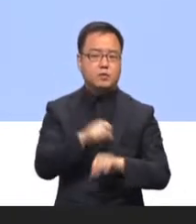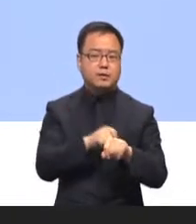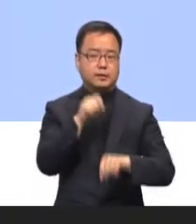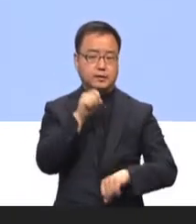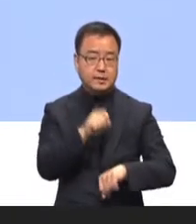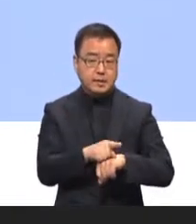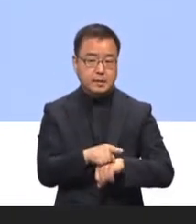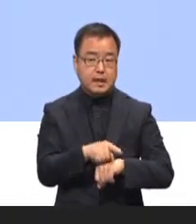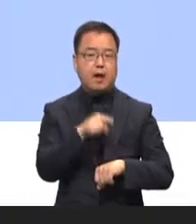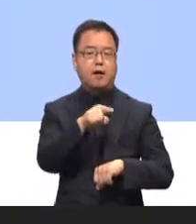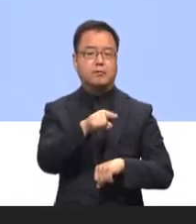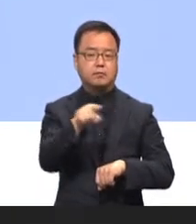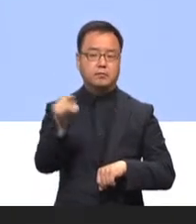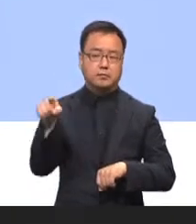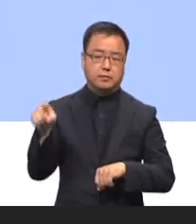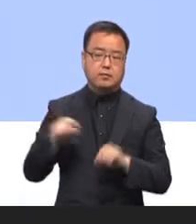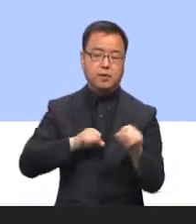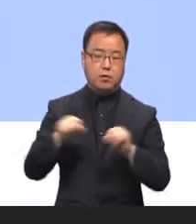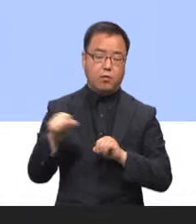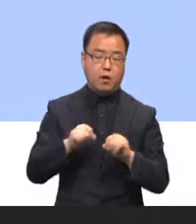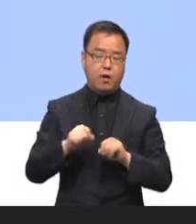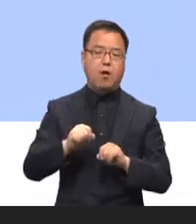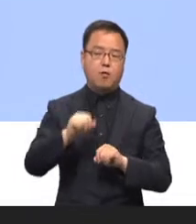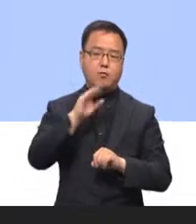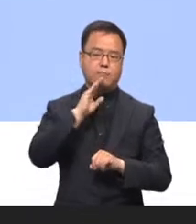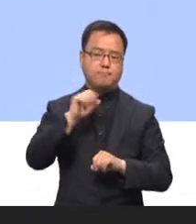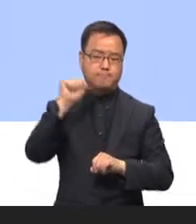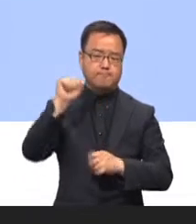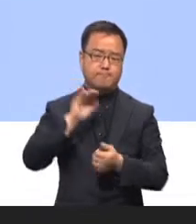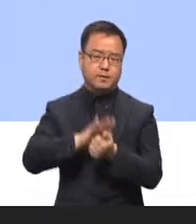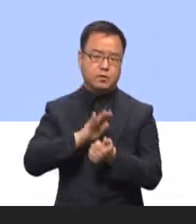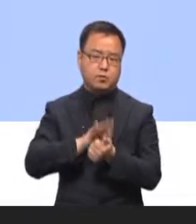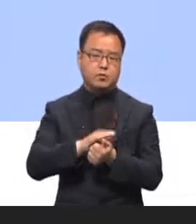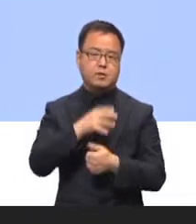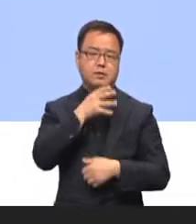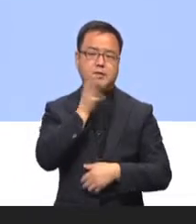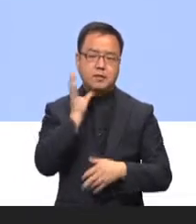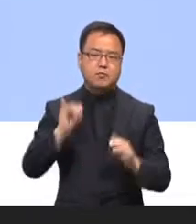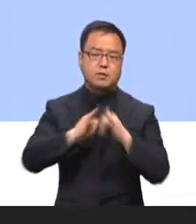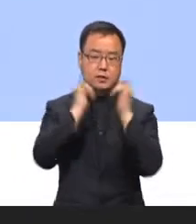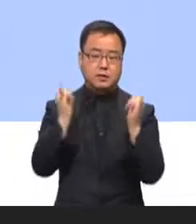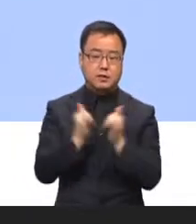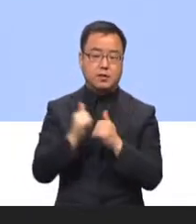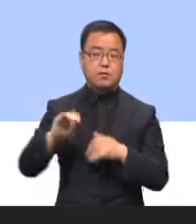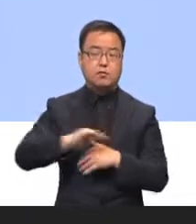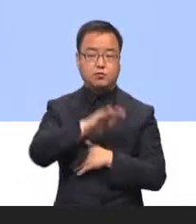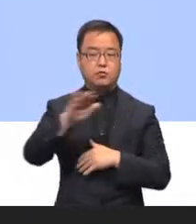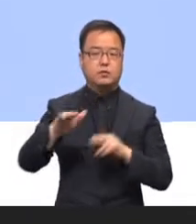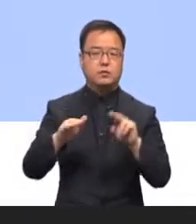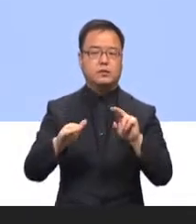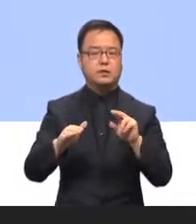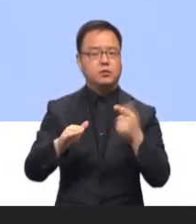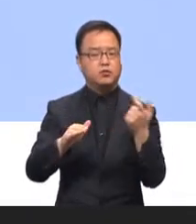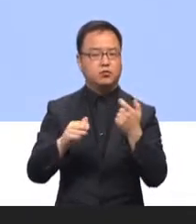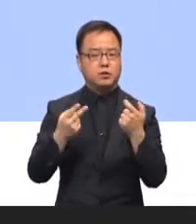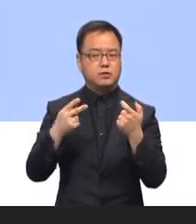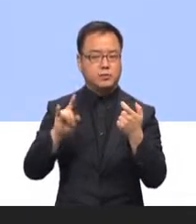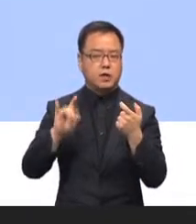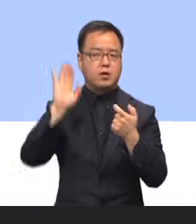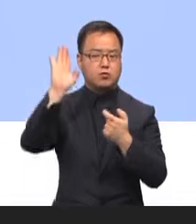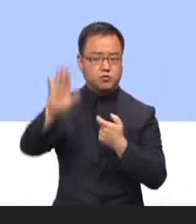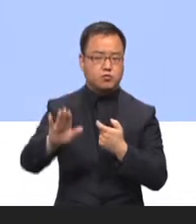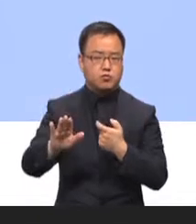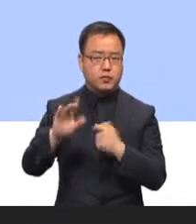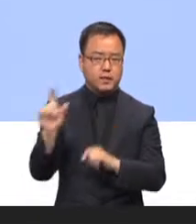이렇게 2분들의 활동을 응원하고 또 고령화 사회의 우리도 1 10대 이후의 삶에 은제 이후의 삶을